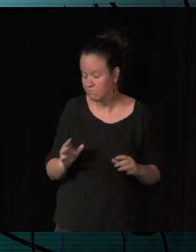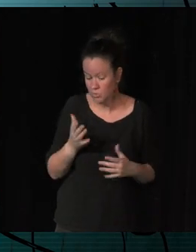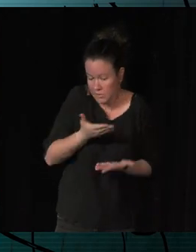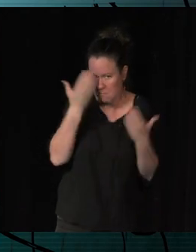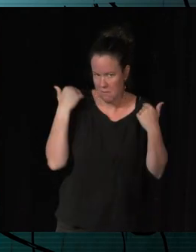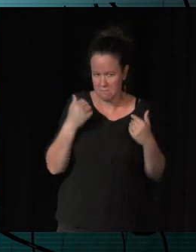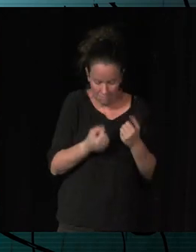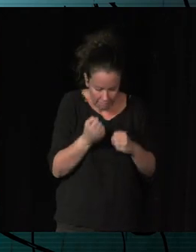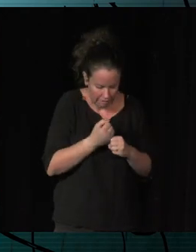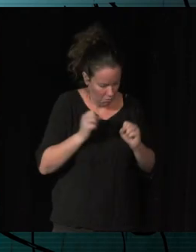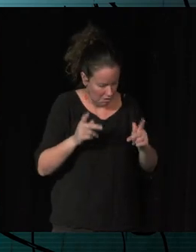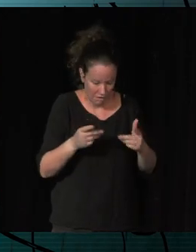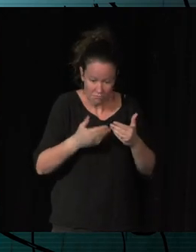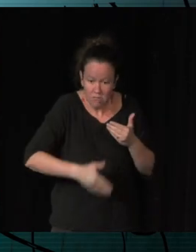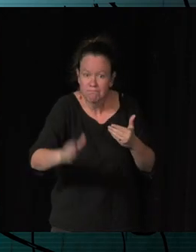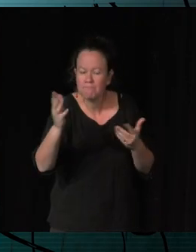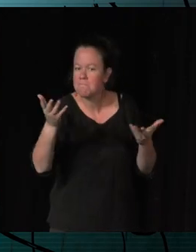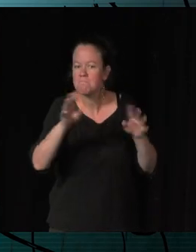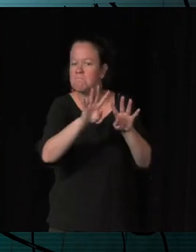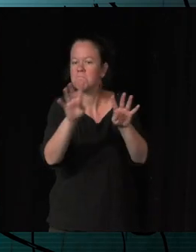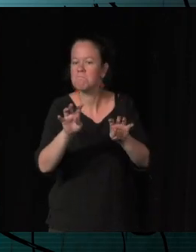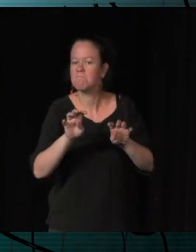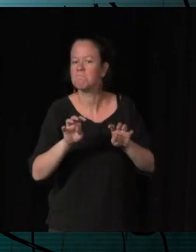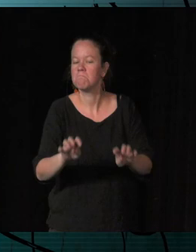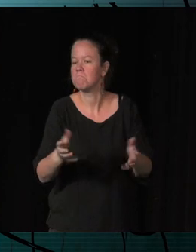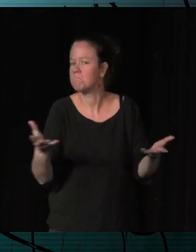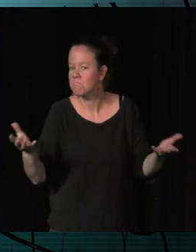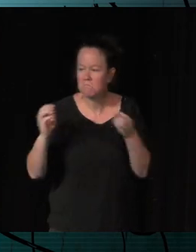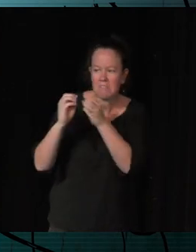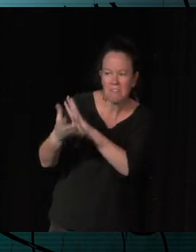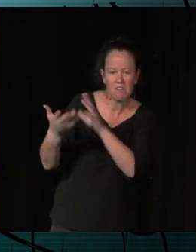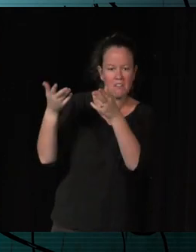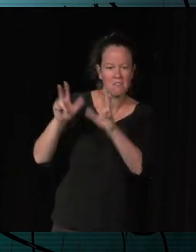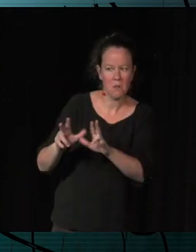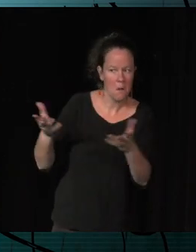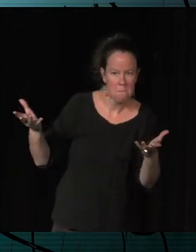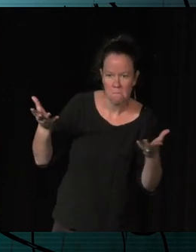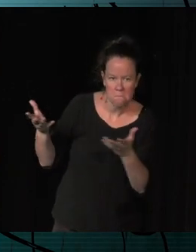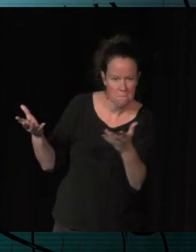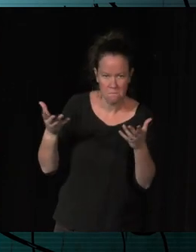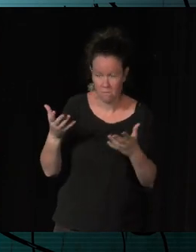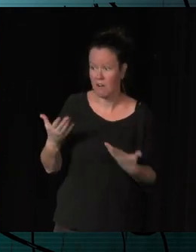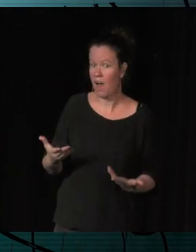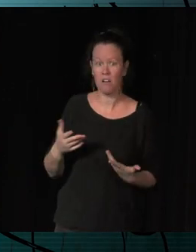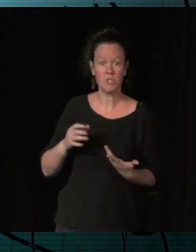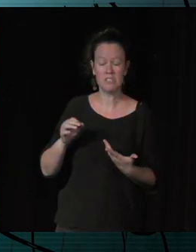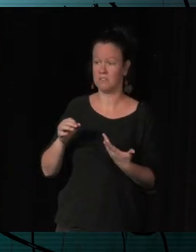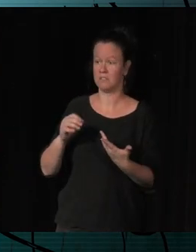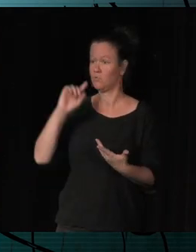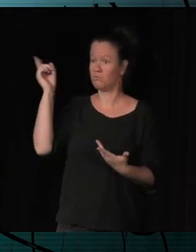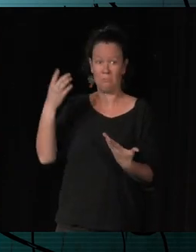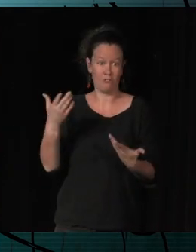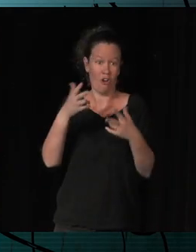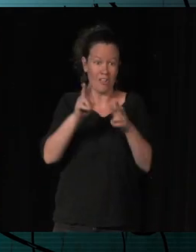vision à long terme de ce qui pouvait se passer avec l'informatique et que d'un seul coup tout le monde allait avoir un ordinateur avec lui un jour dans sa